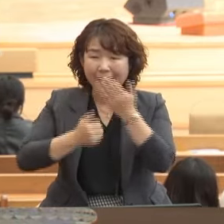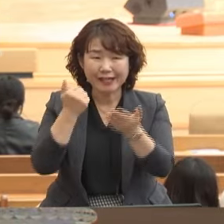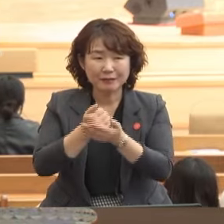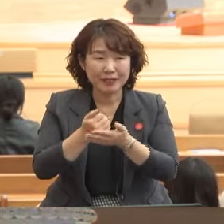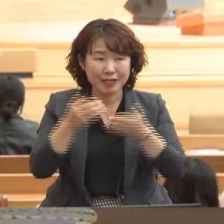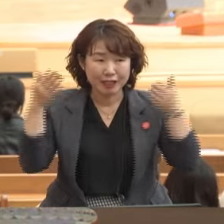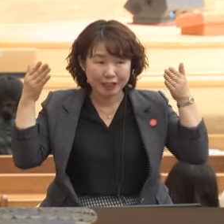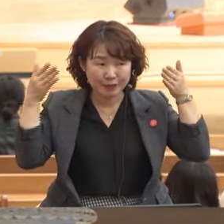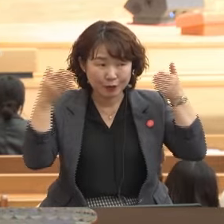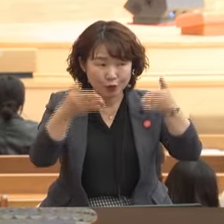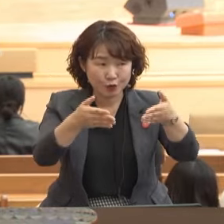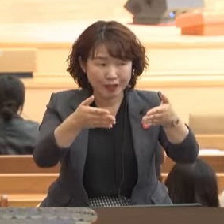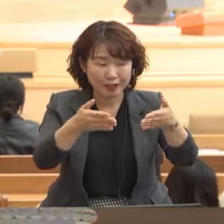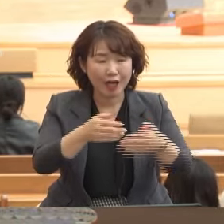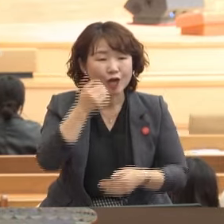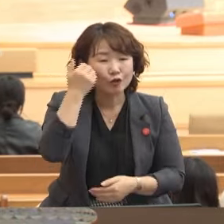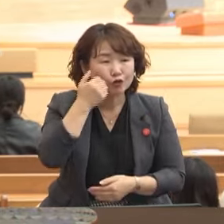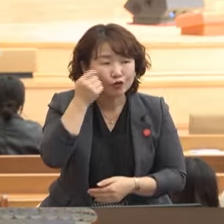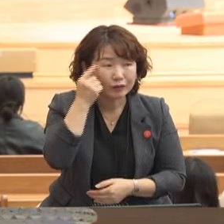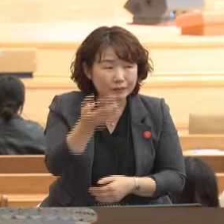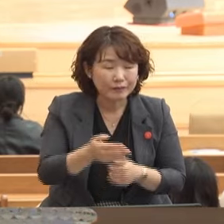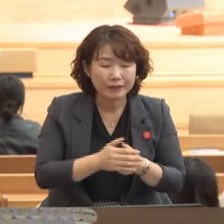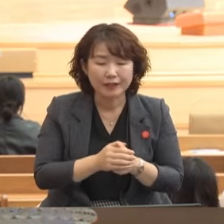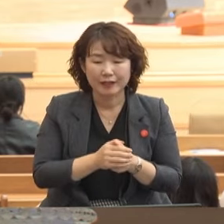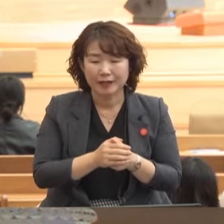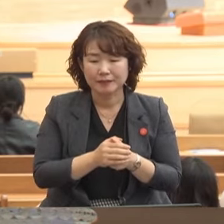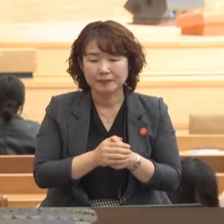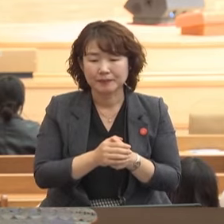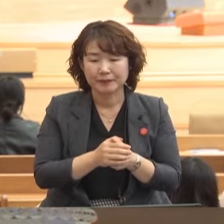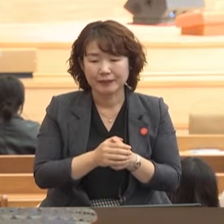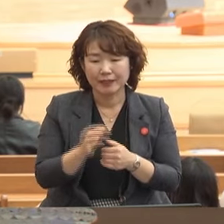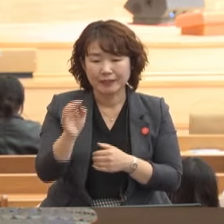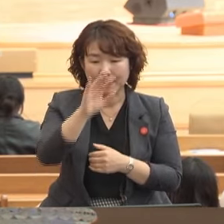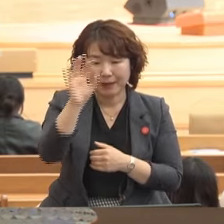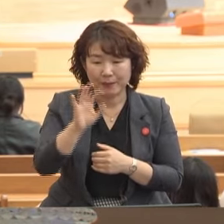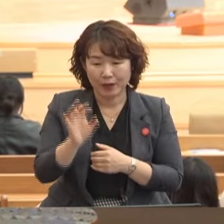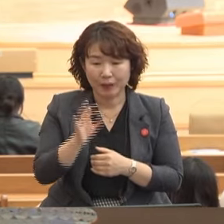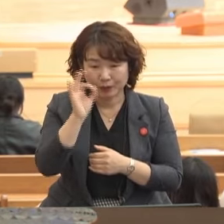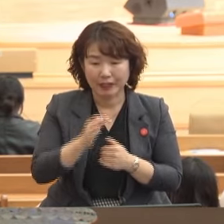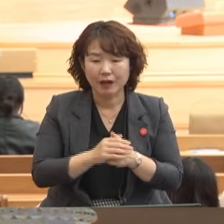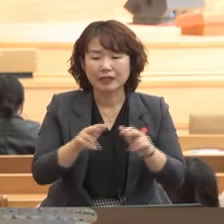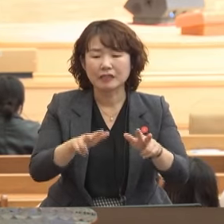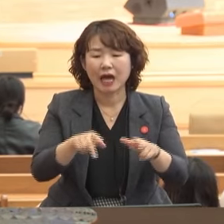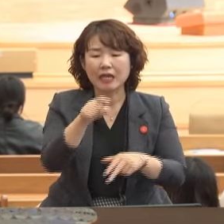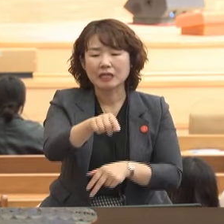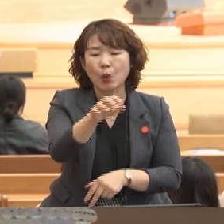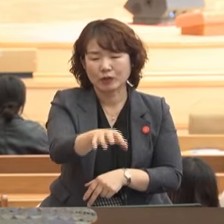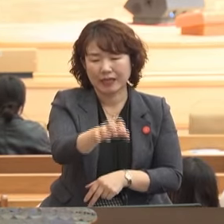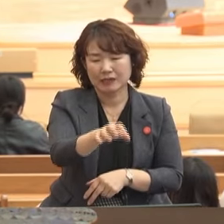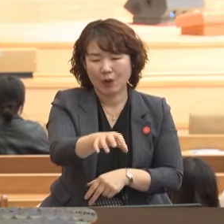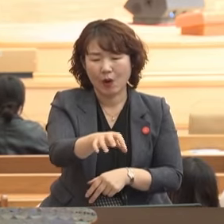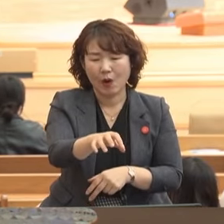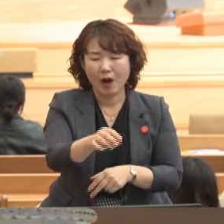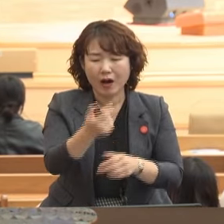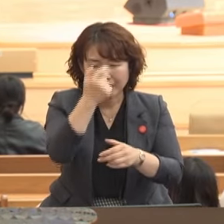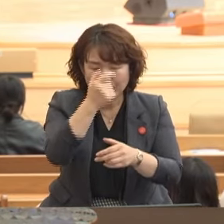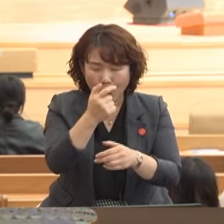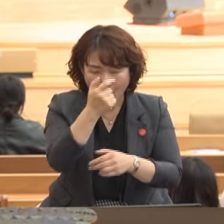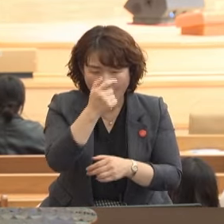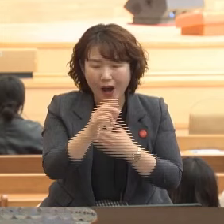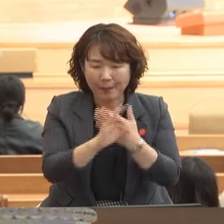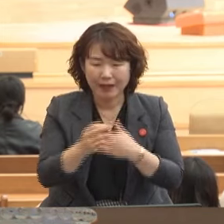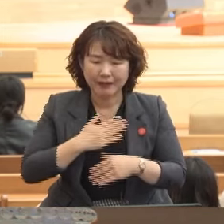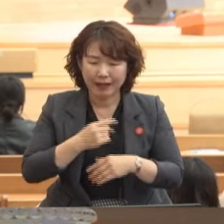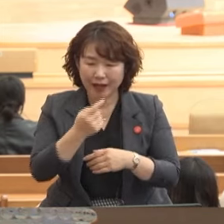여러분 15절 16절에 보면 반복적인 표현이 나옵니다. 보시면 이제 이곳에 사는 기도에 내가 눈을 들어